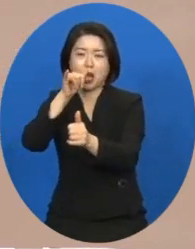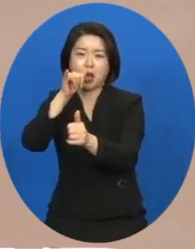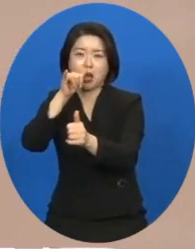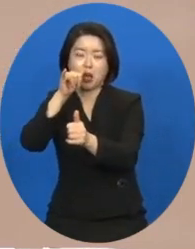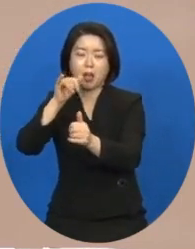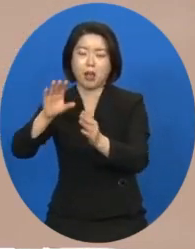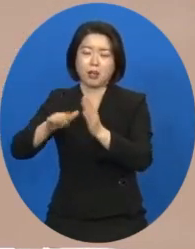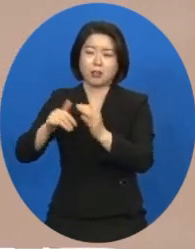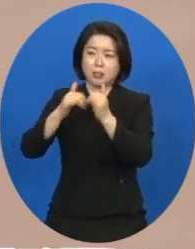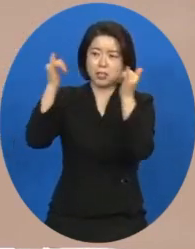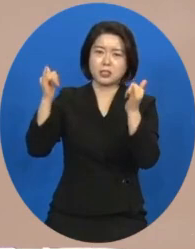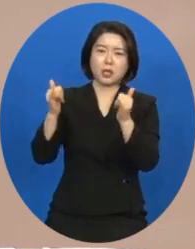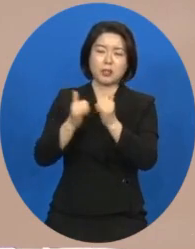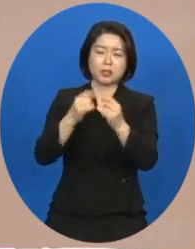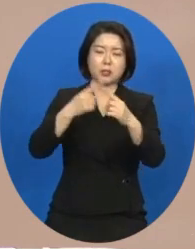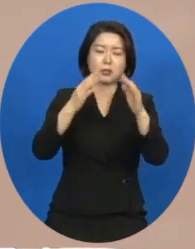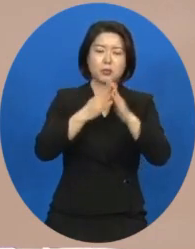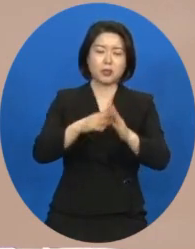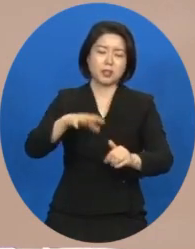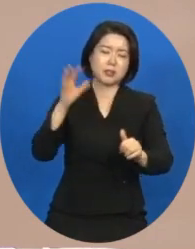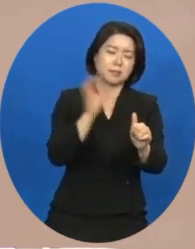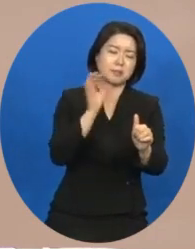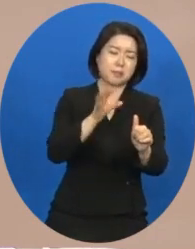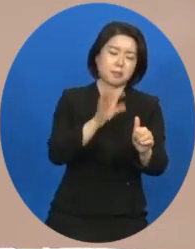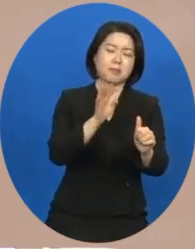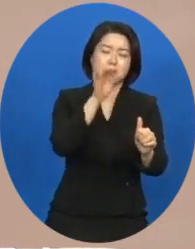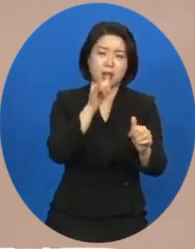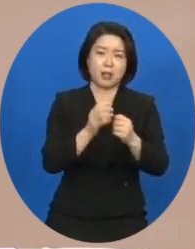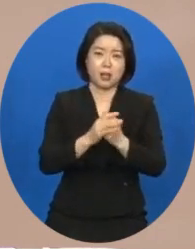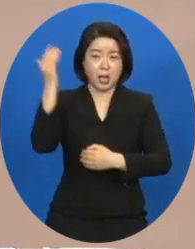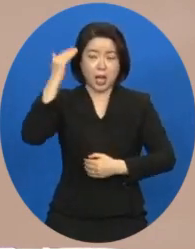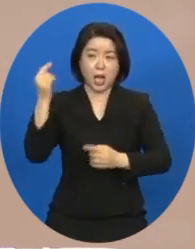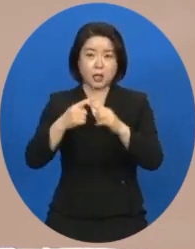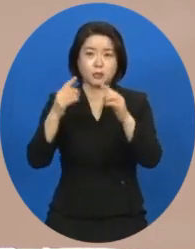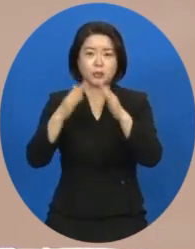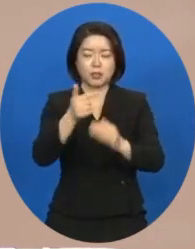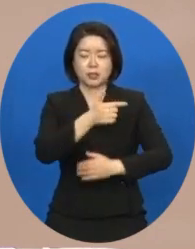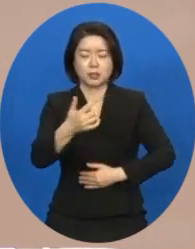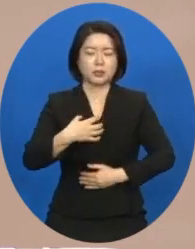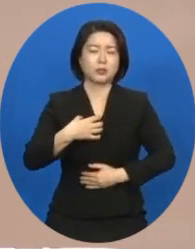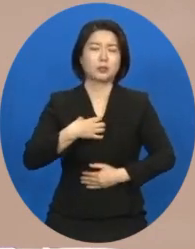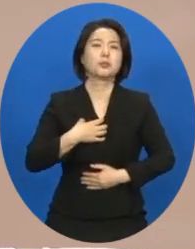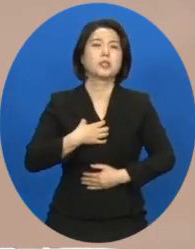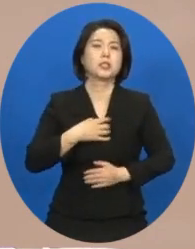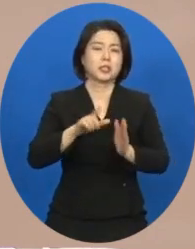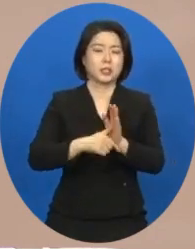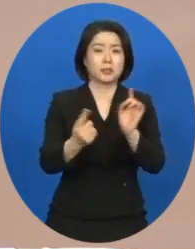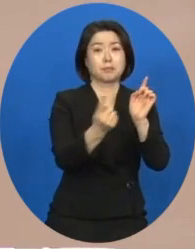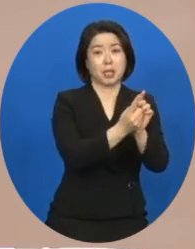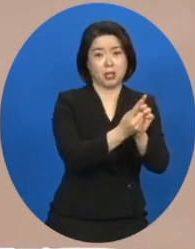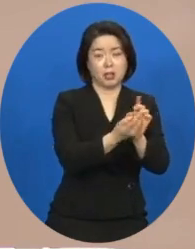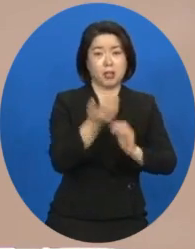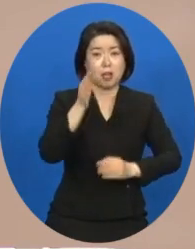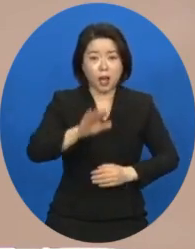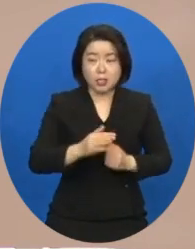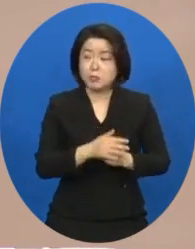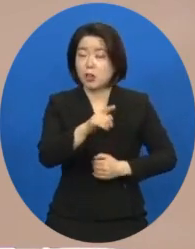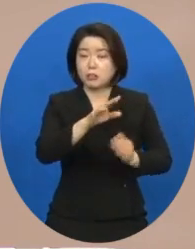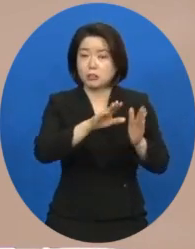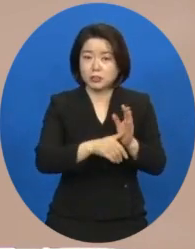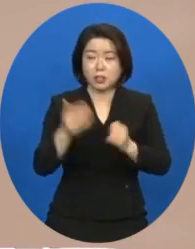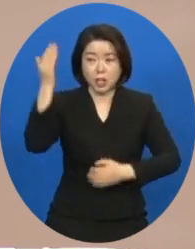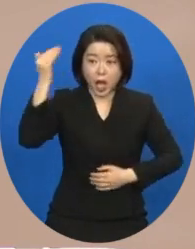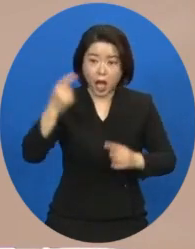다 쏟아부었어요. 한국 교회가 큰 위기를 맞았죠. 그렇지만 한국